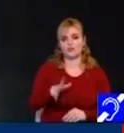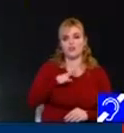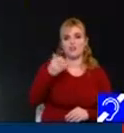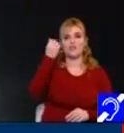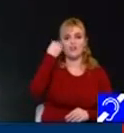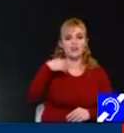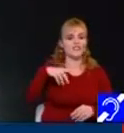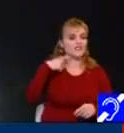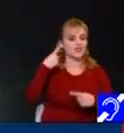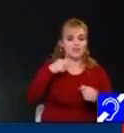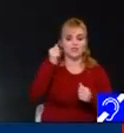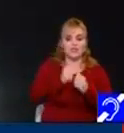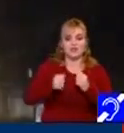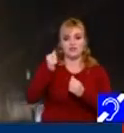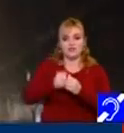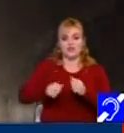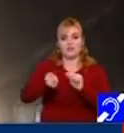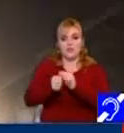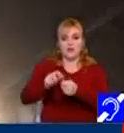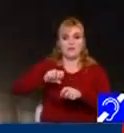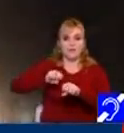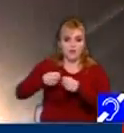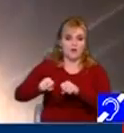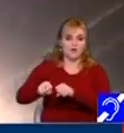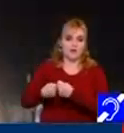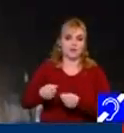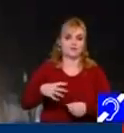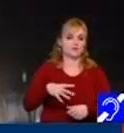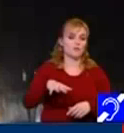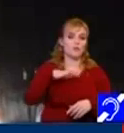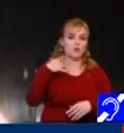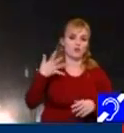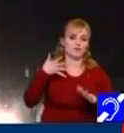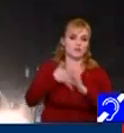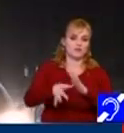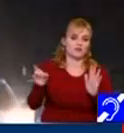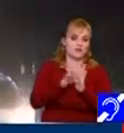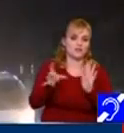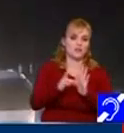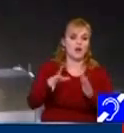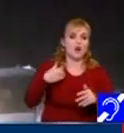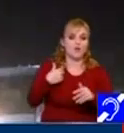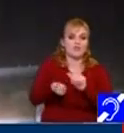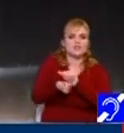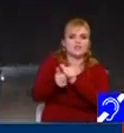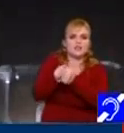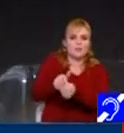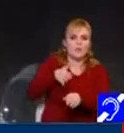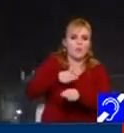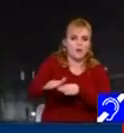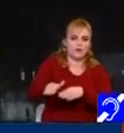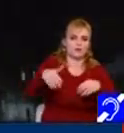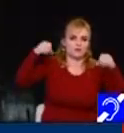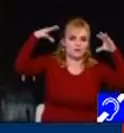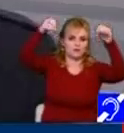care se defectau des și consumau multă energie electrică. Acum autoritățile au decis să modernizeze treptat întregul sistem. Ne dorim